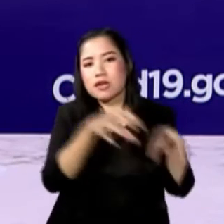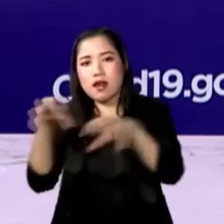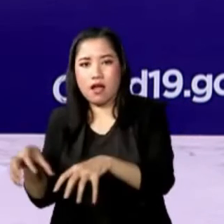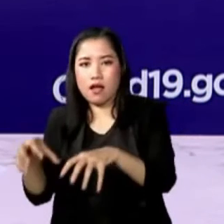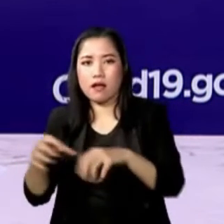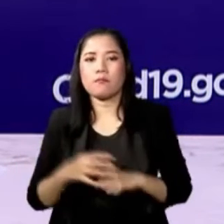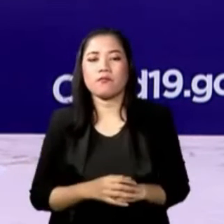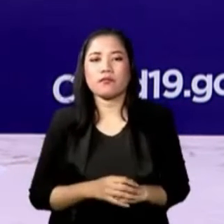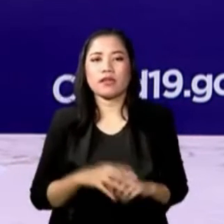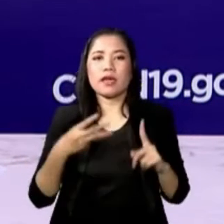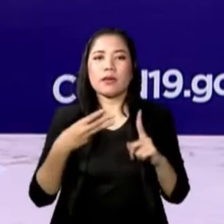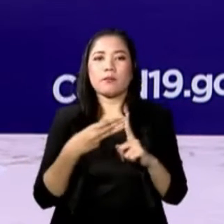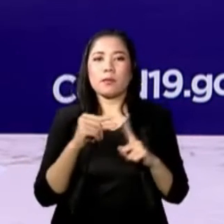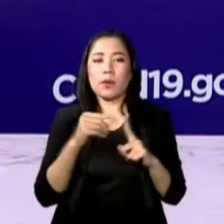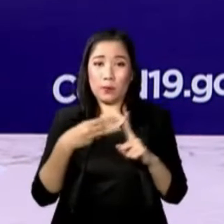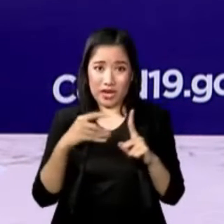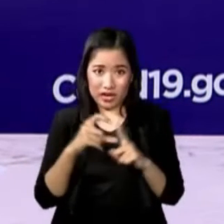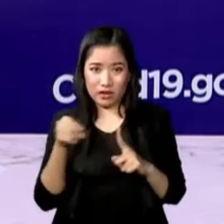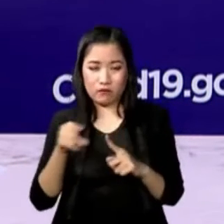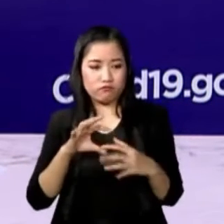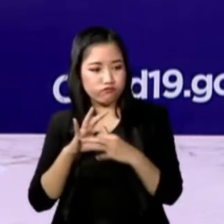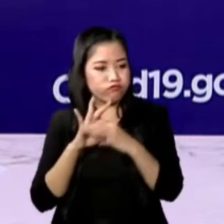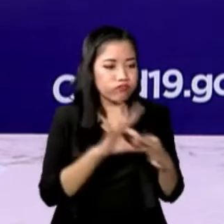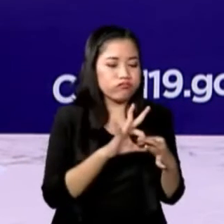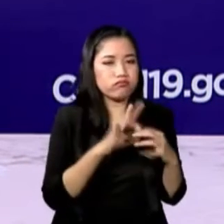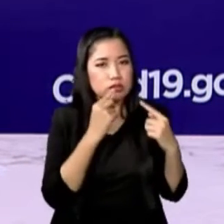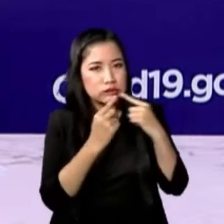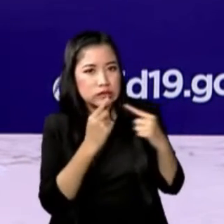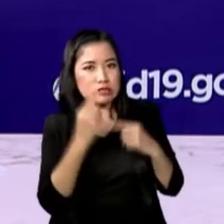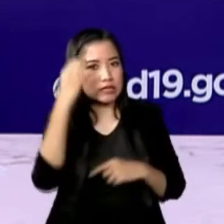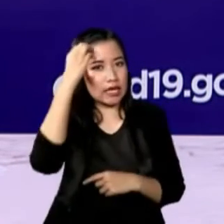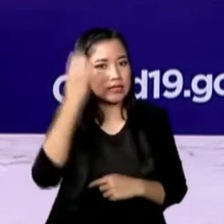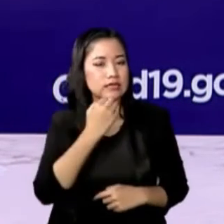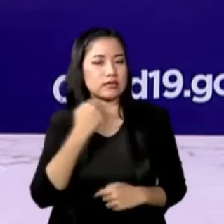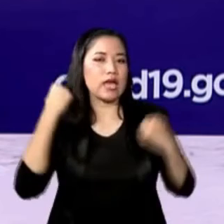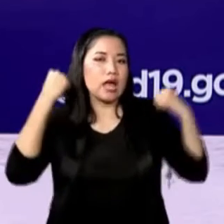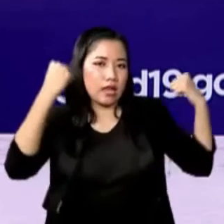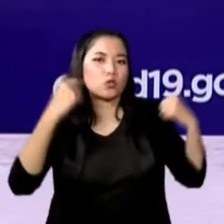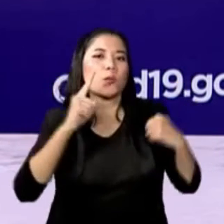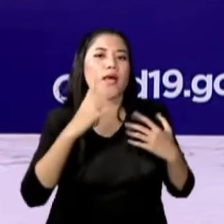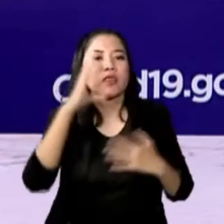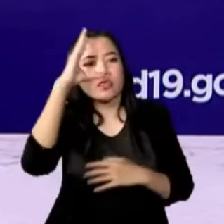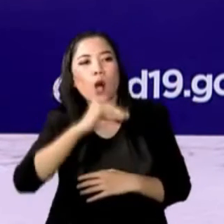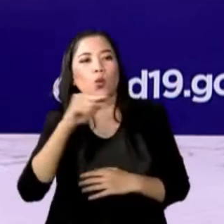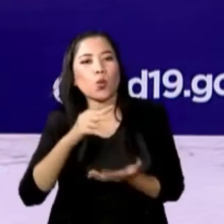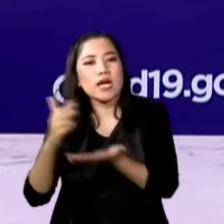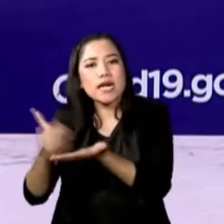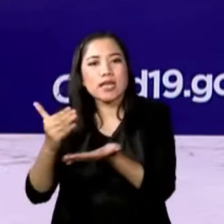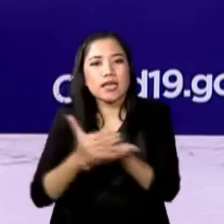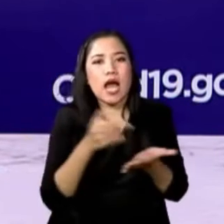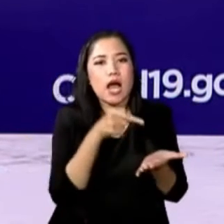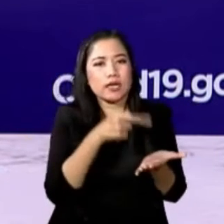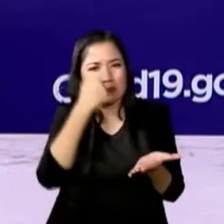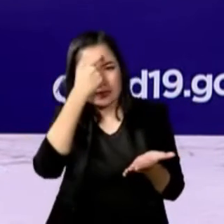BPBD perlu berkoordinasi dengan Dinas Kesehatan agar memiliki data dan mengetahui lokasi-lokasi kasus positif yang